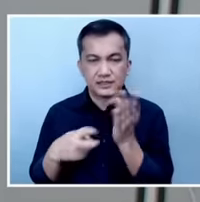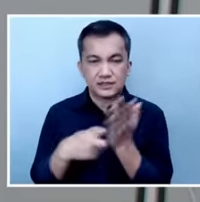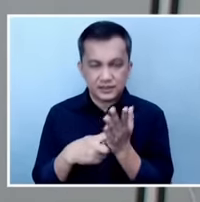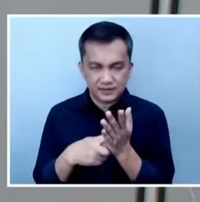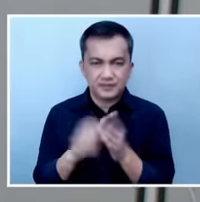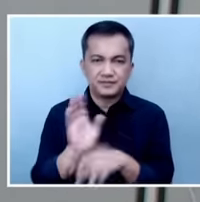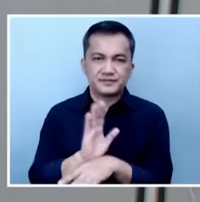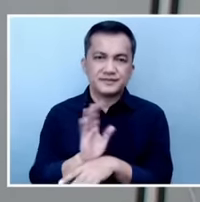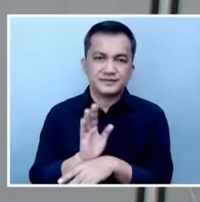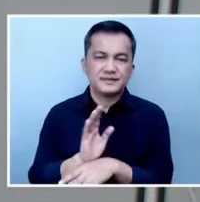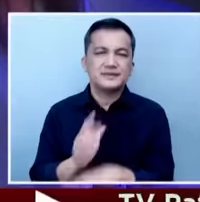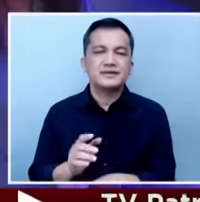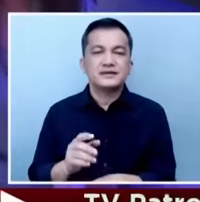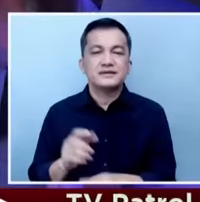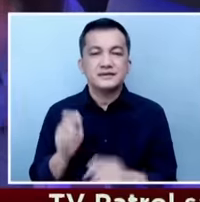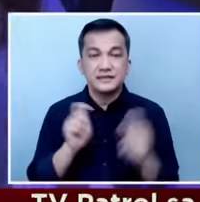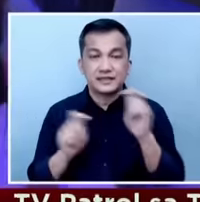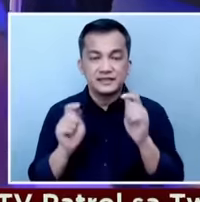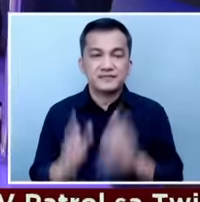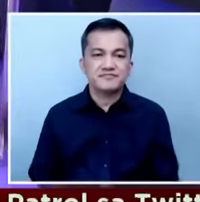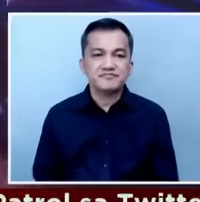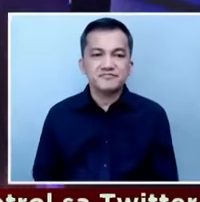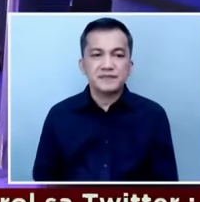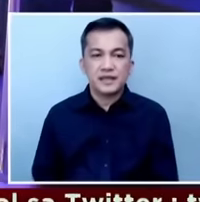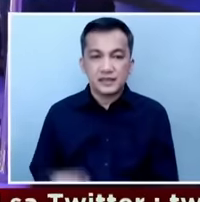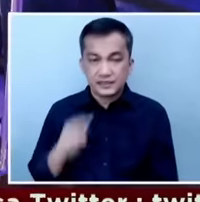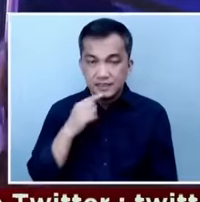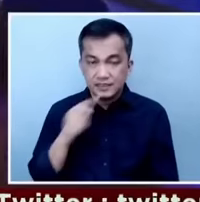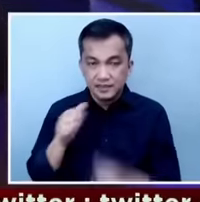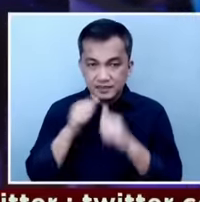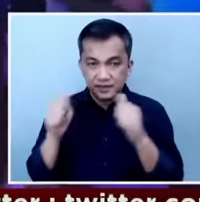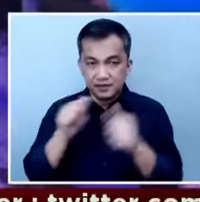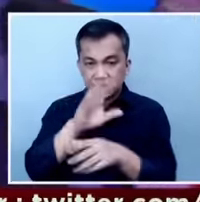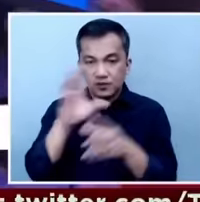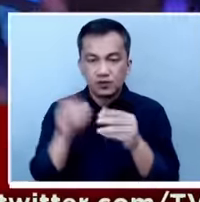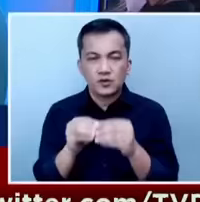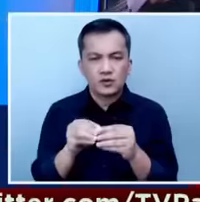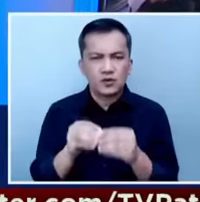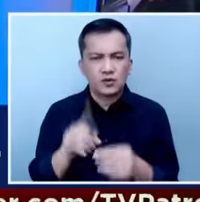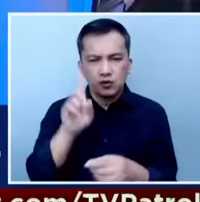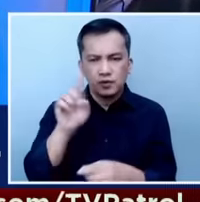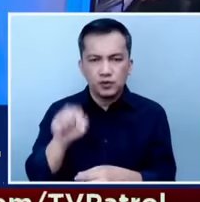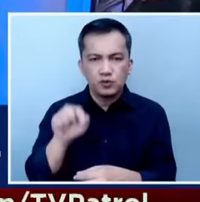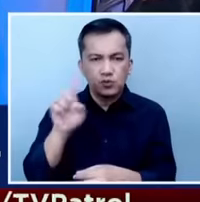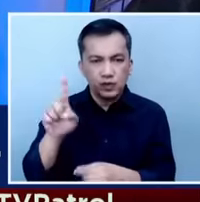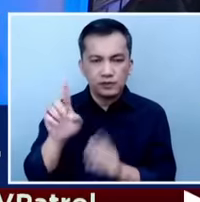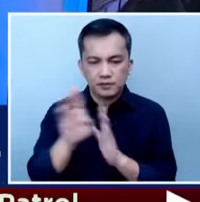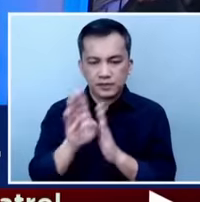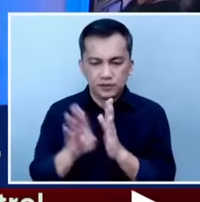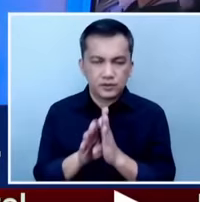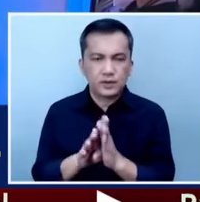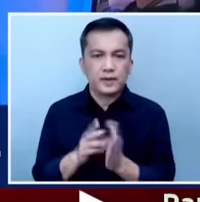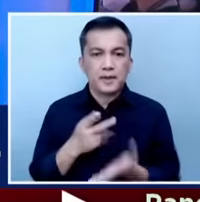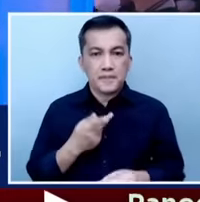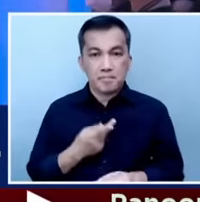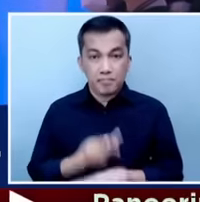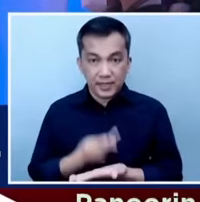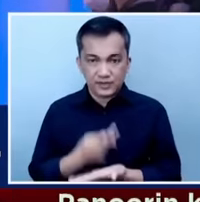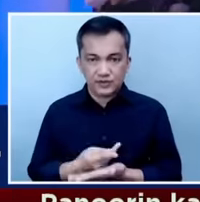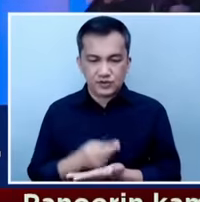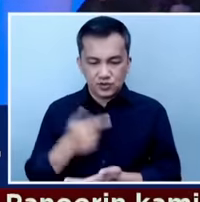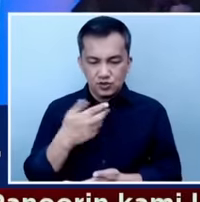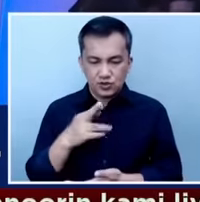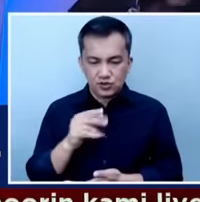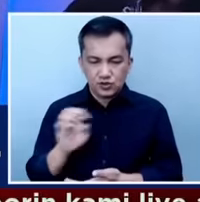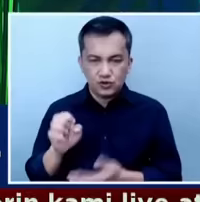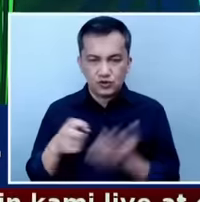sinihan. Inanunsyo ng MMFF Execom na pumalo na sa halos 1.1 billion pesos ang gross receipts ng